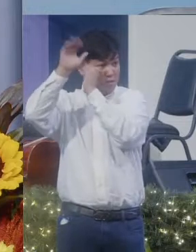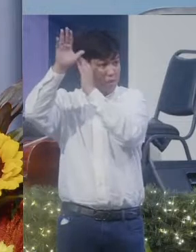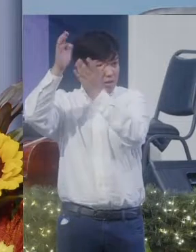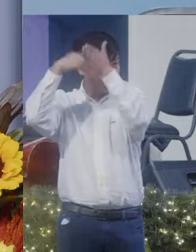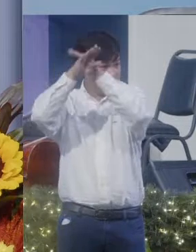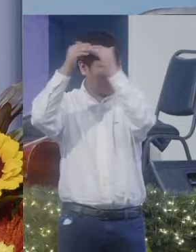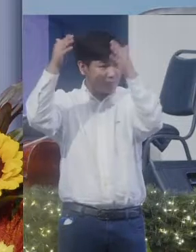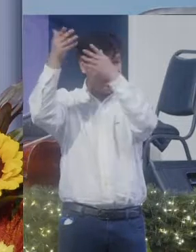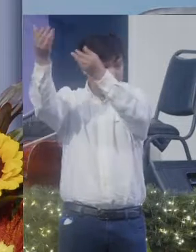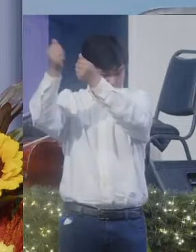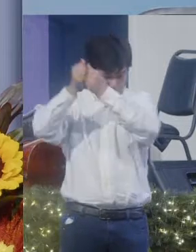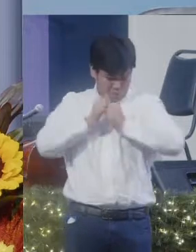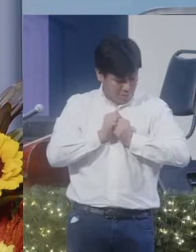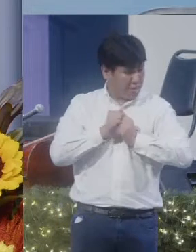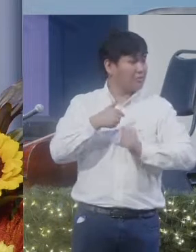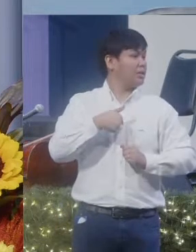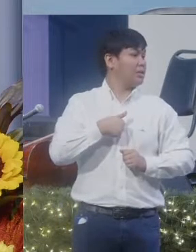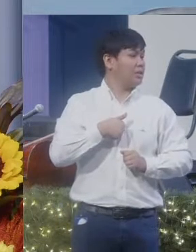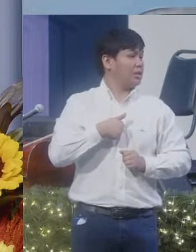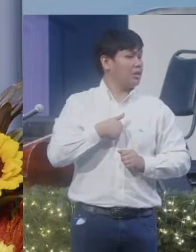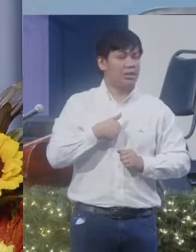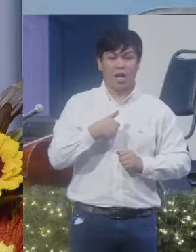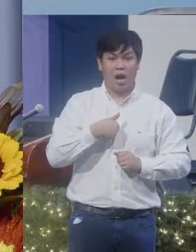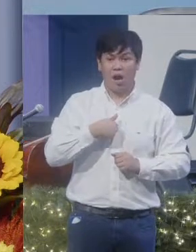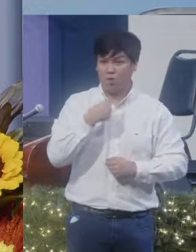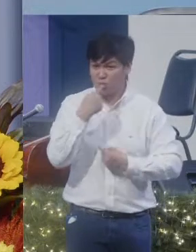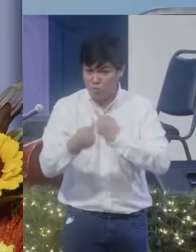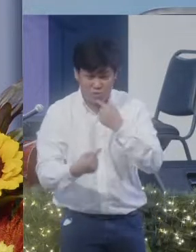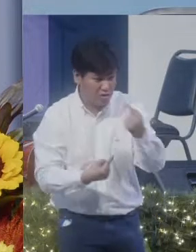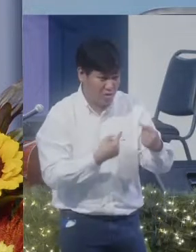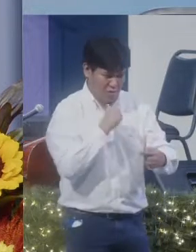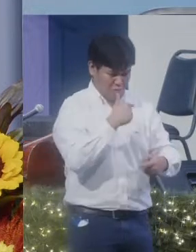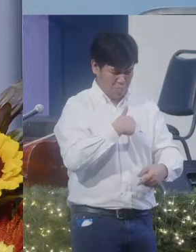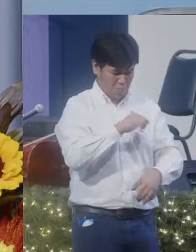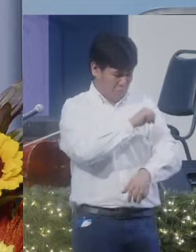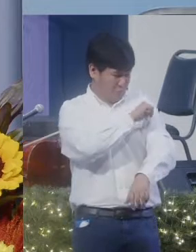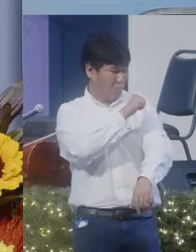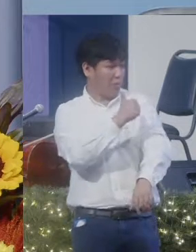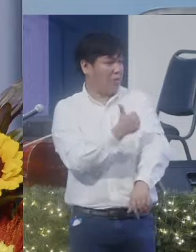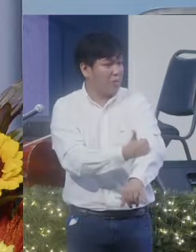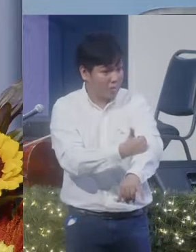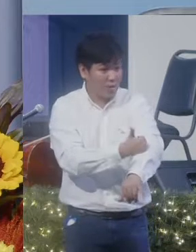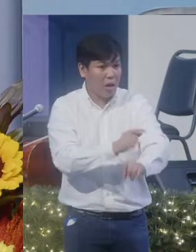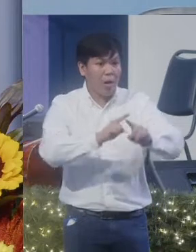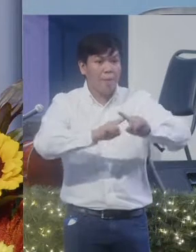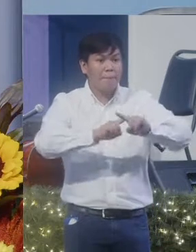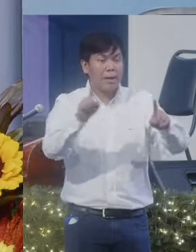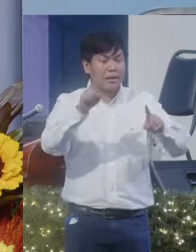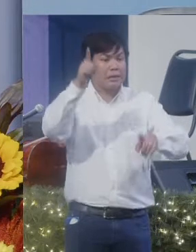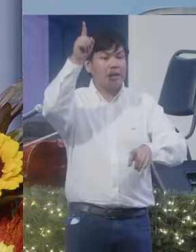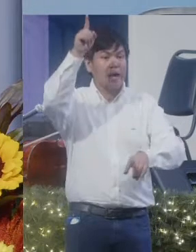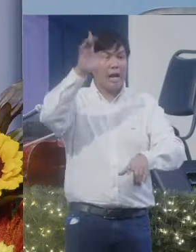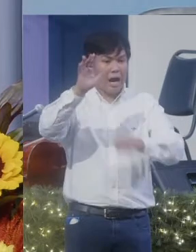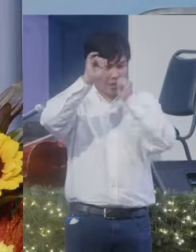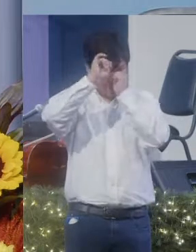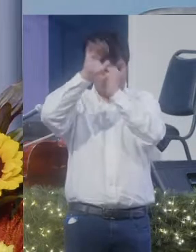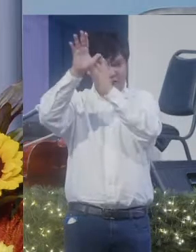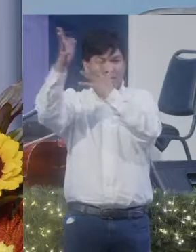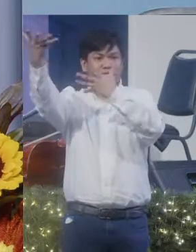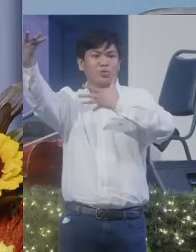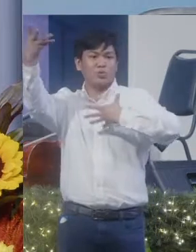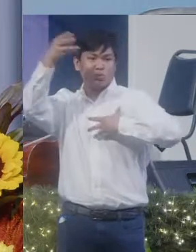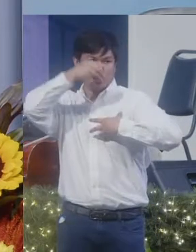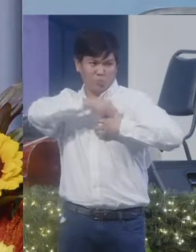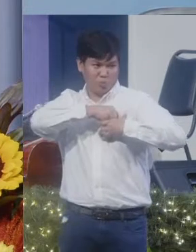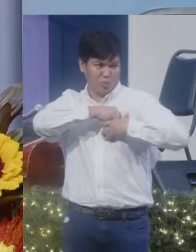The words that I say to you, I do not speak on my own authority, but the Father who dwells in me